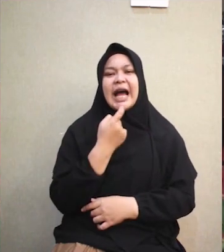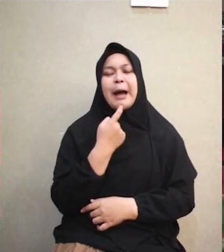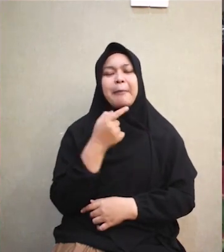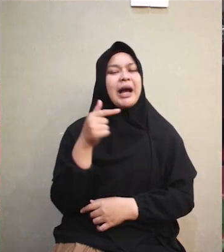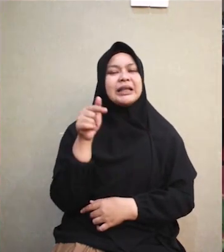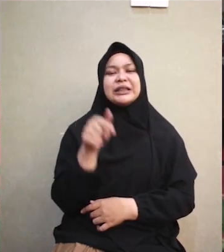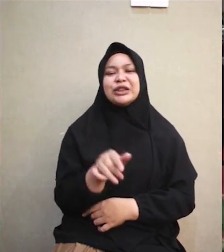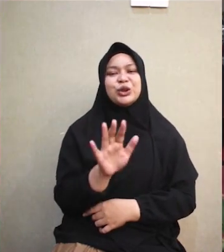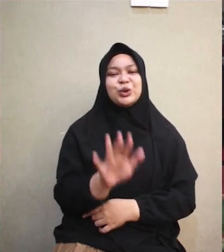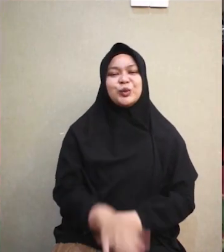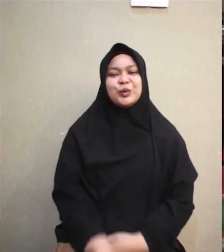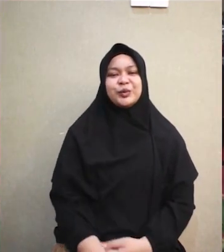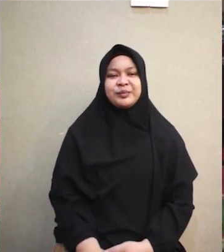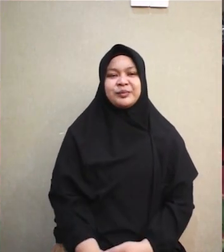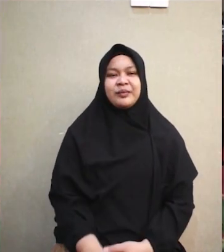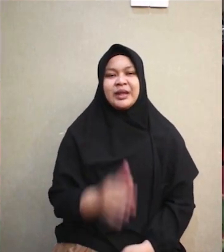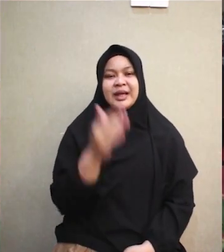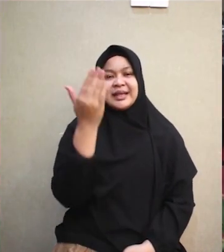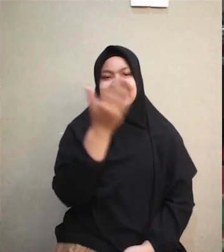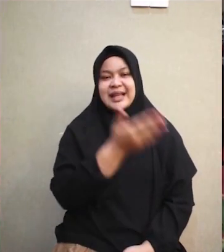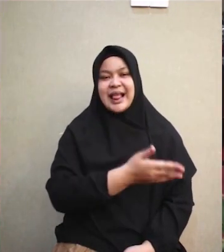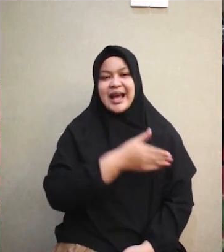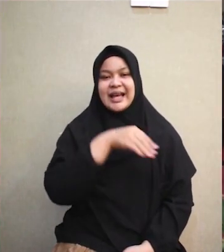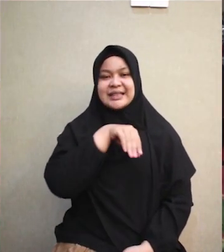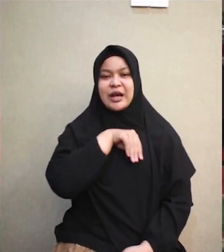gitu silahkan